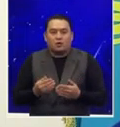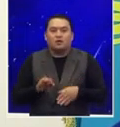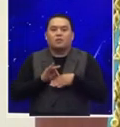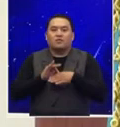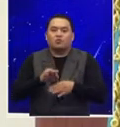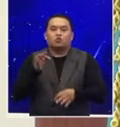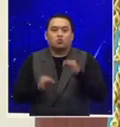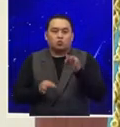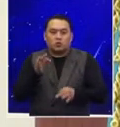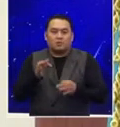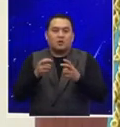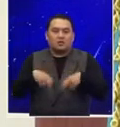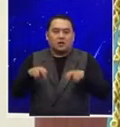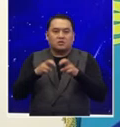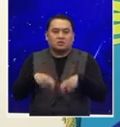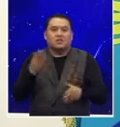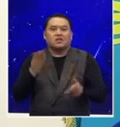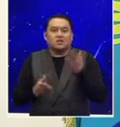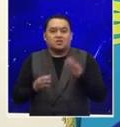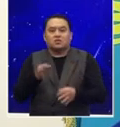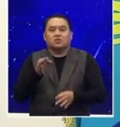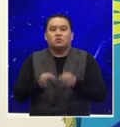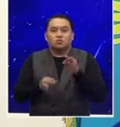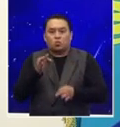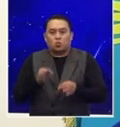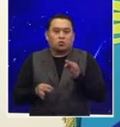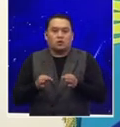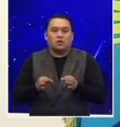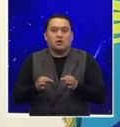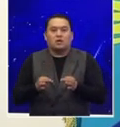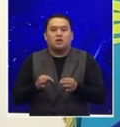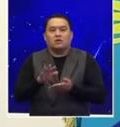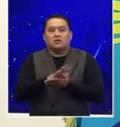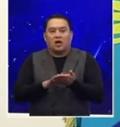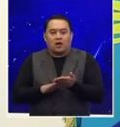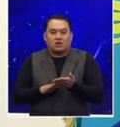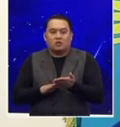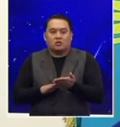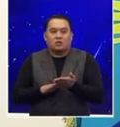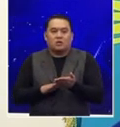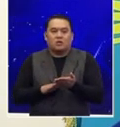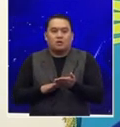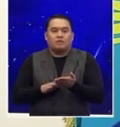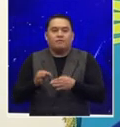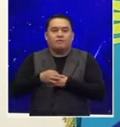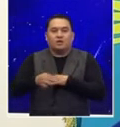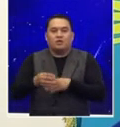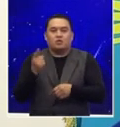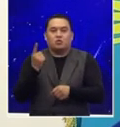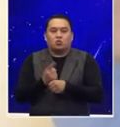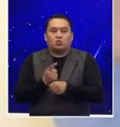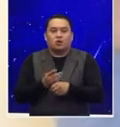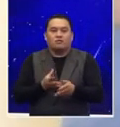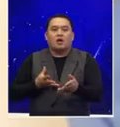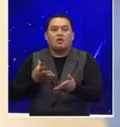судебные разбирательства. Если суд признаст законным данное предписание, филиалу необходимо прекратить взимание